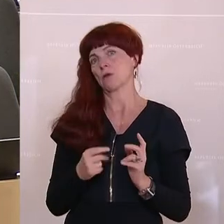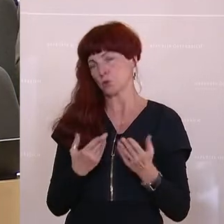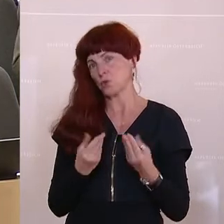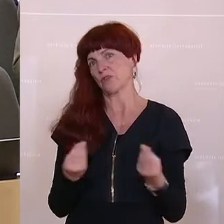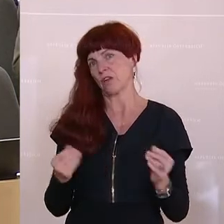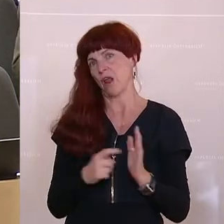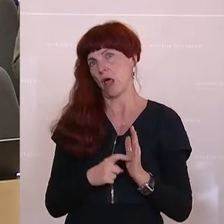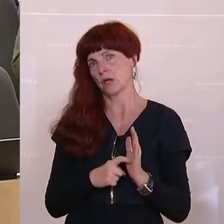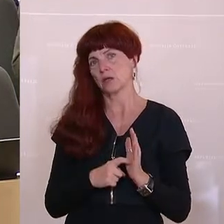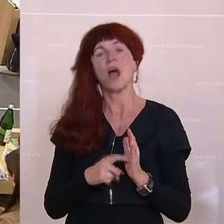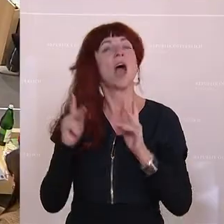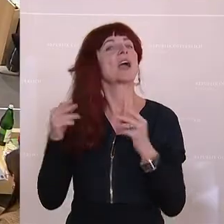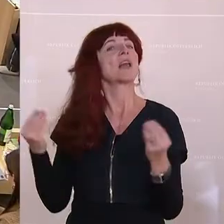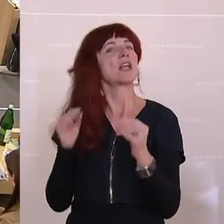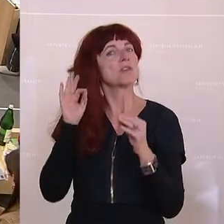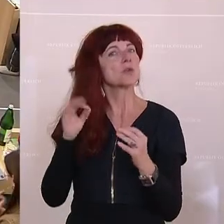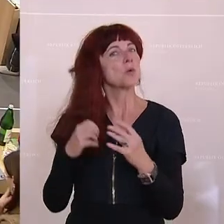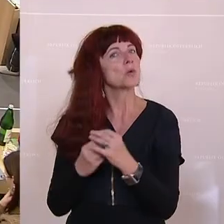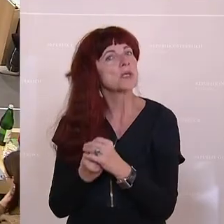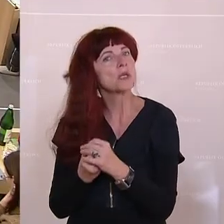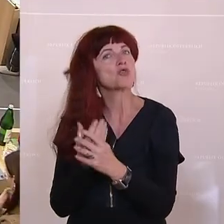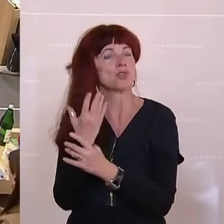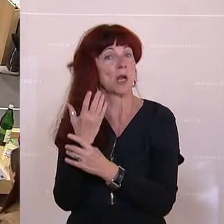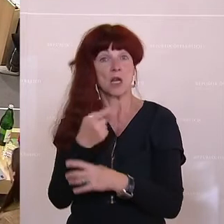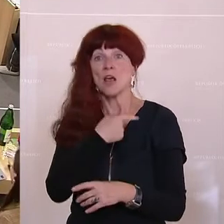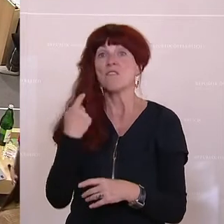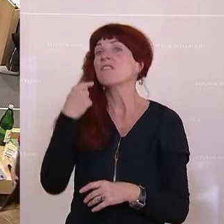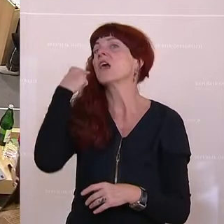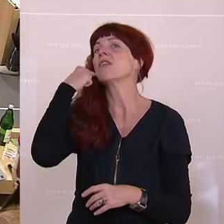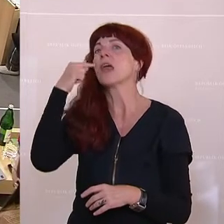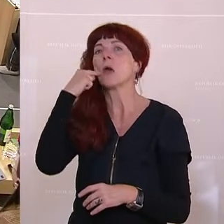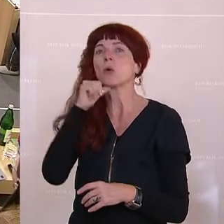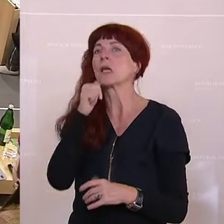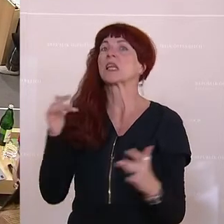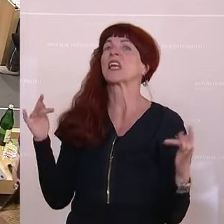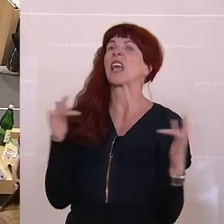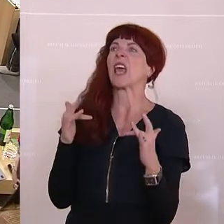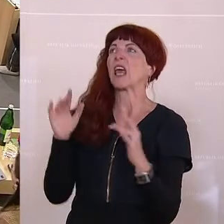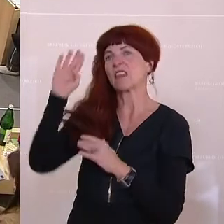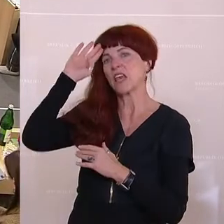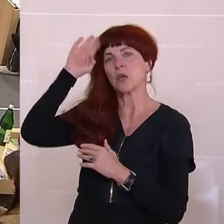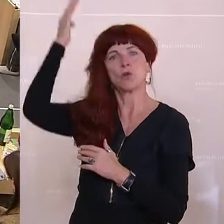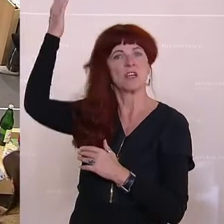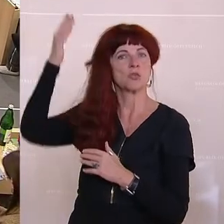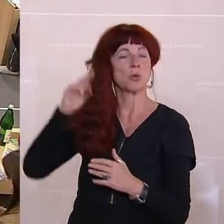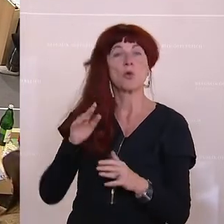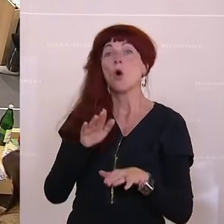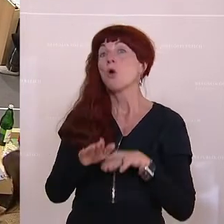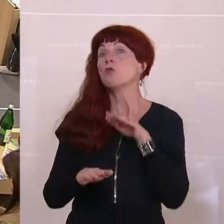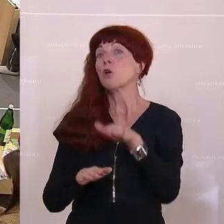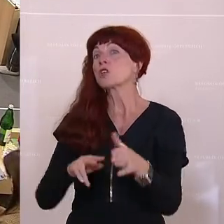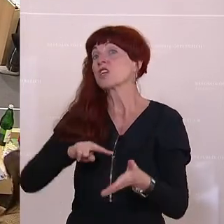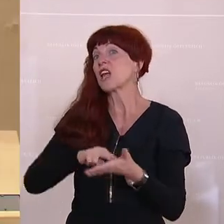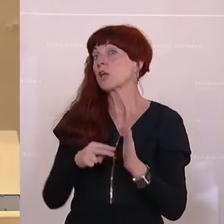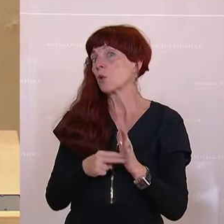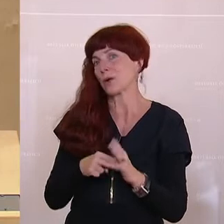Gutes entstehen kann, ja, und wir sind die Letzten als NEOS, dass wir gegen Innovation und Fortschritt und Technologie etc. was dagegen haben.